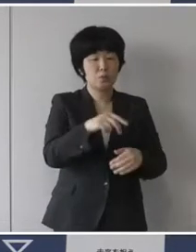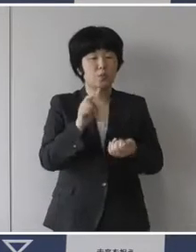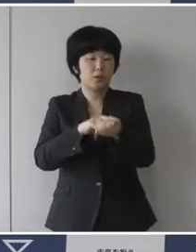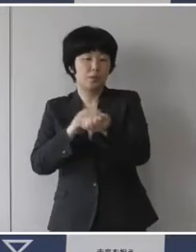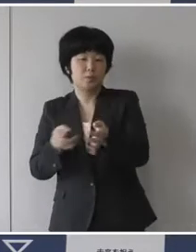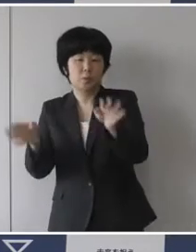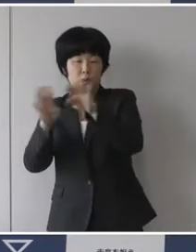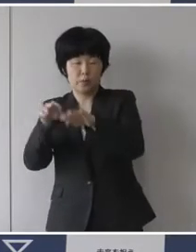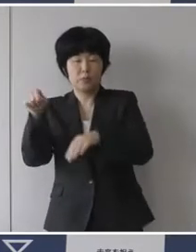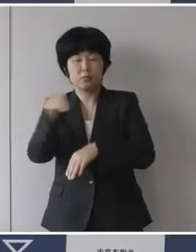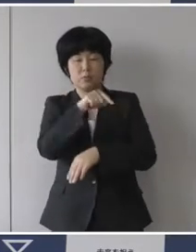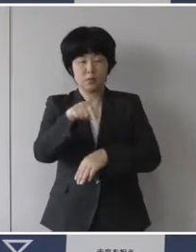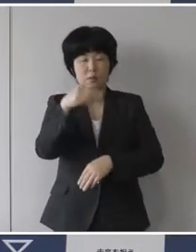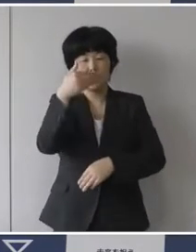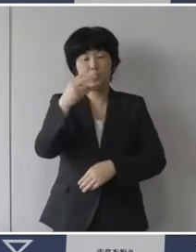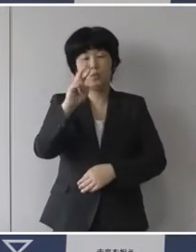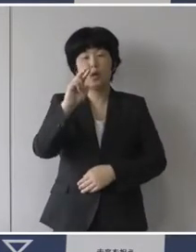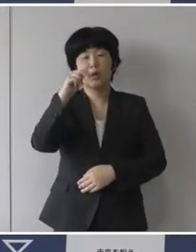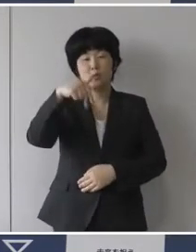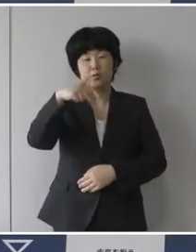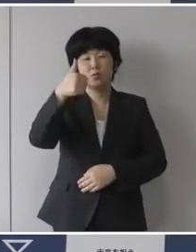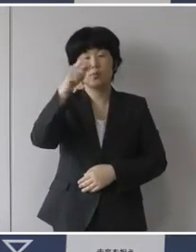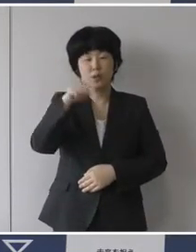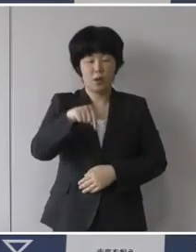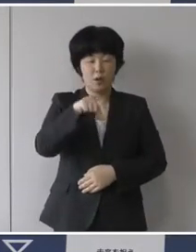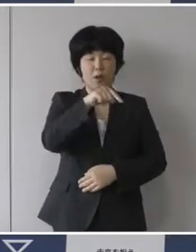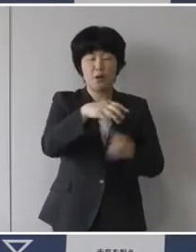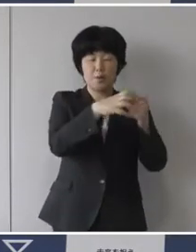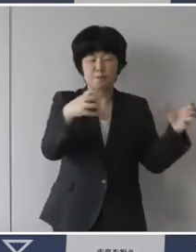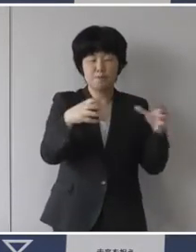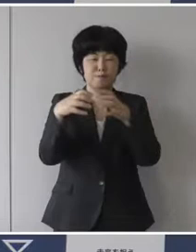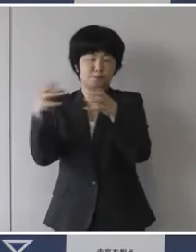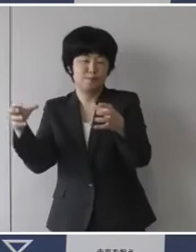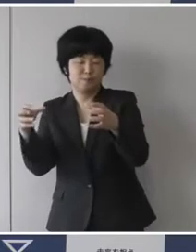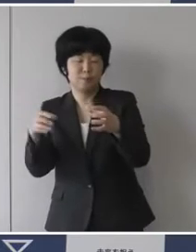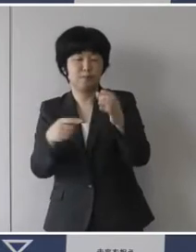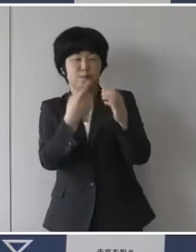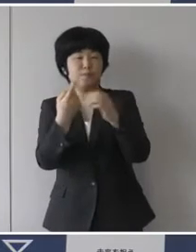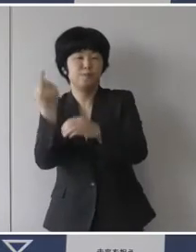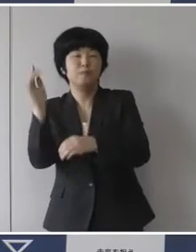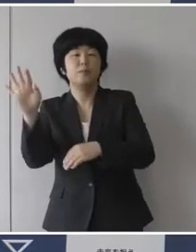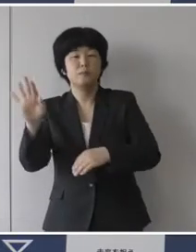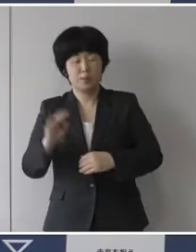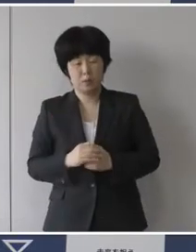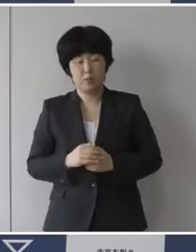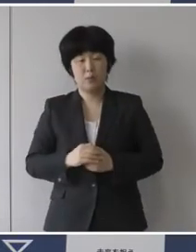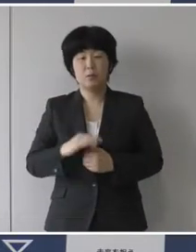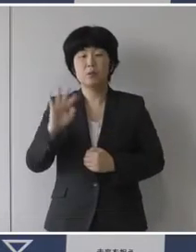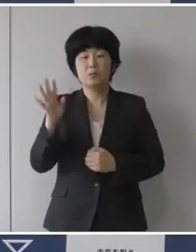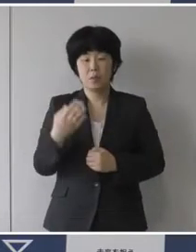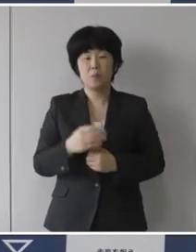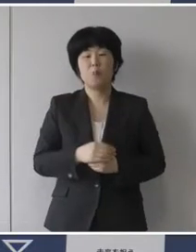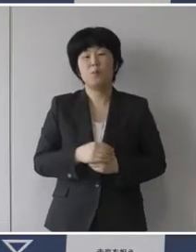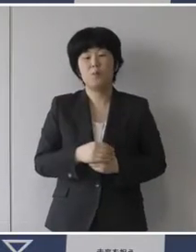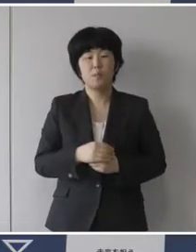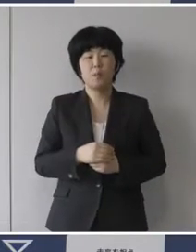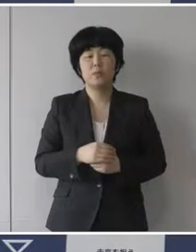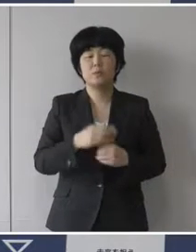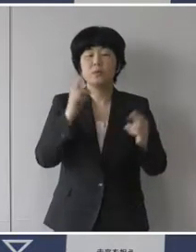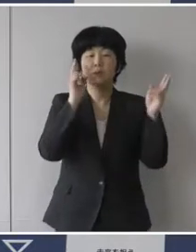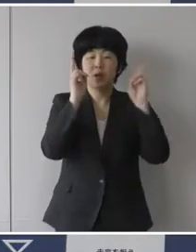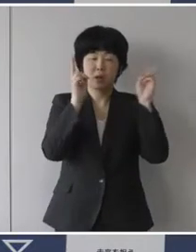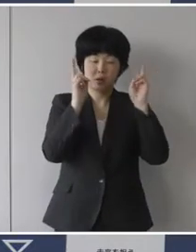クが高い施設でのクラスターも増加をしましたけれども、一方でそのきちん